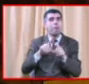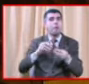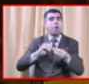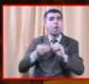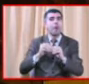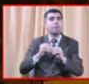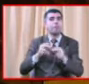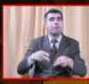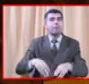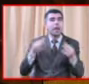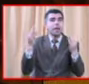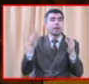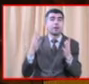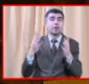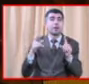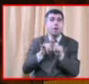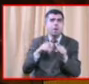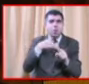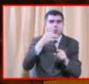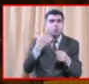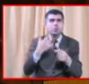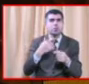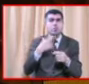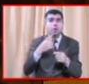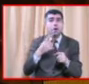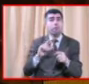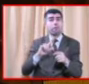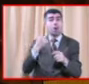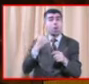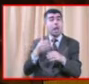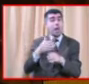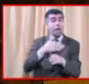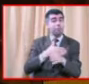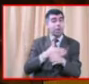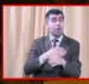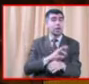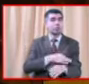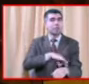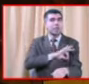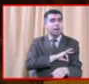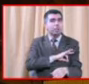الرئيس؟ تكون التعبئة، ما يوقعش داك الشيء، ما يوقعش.